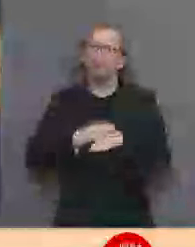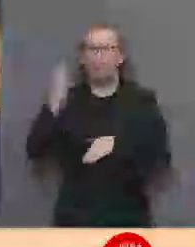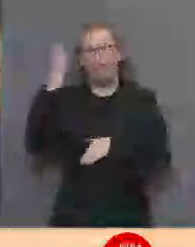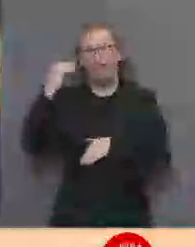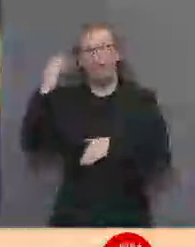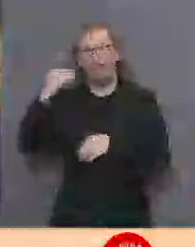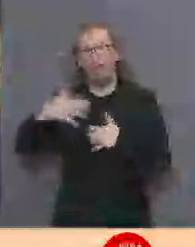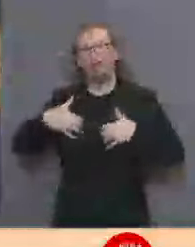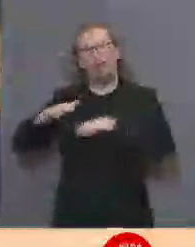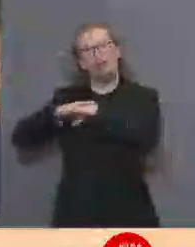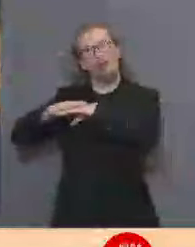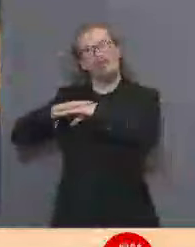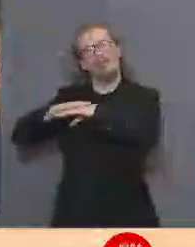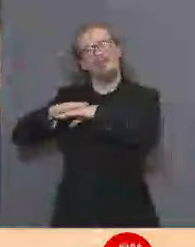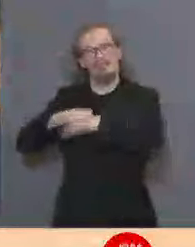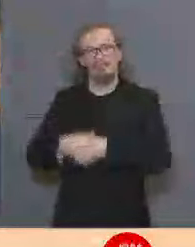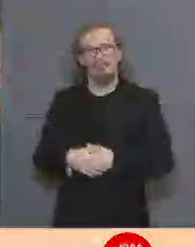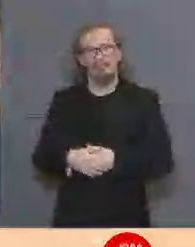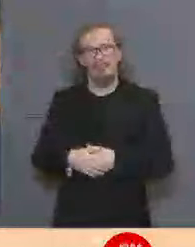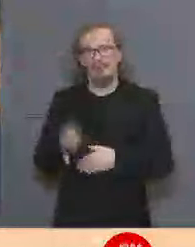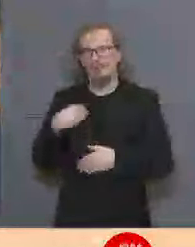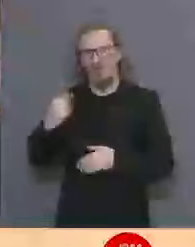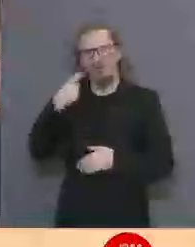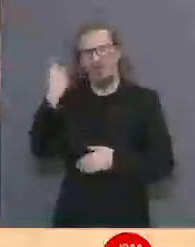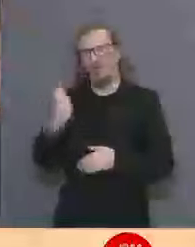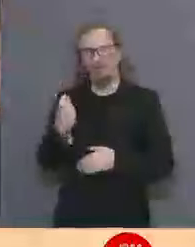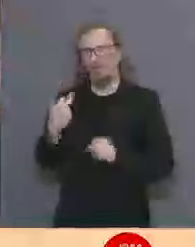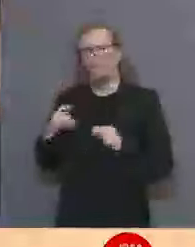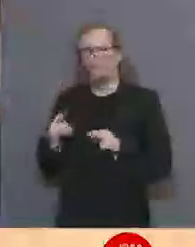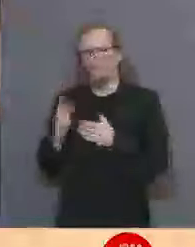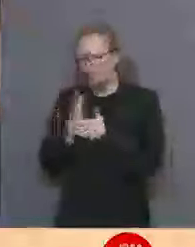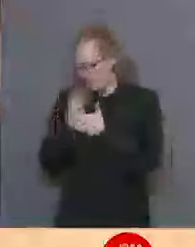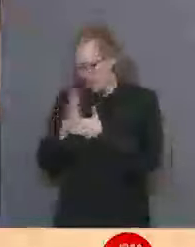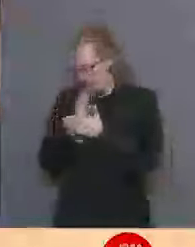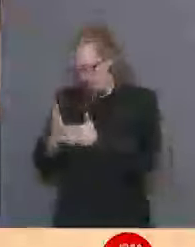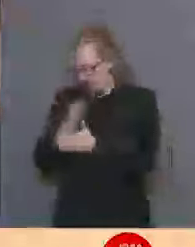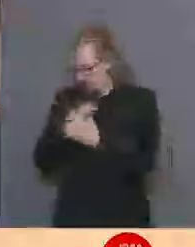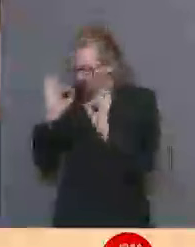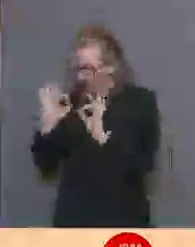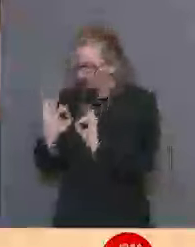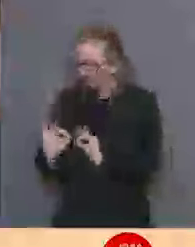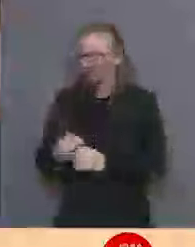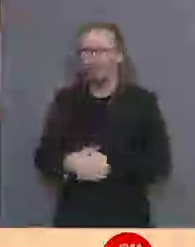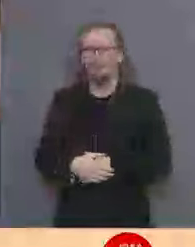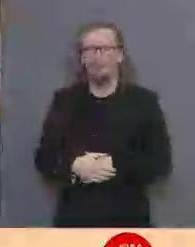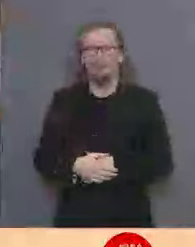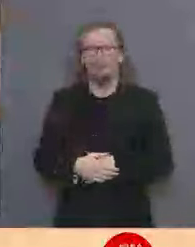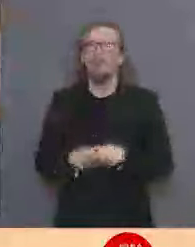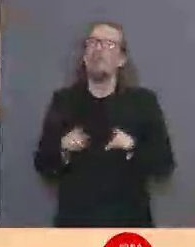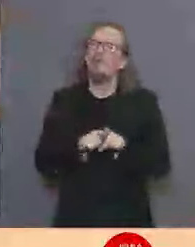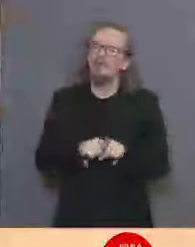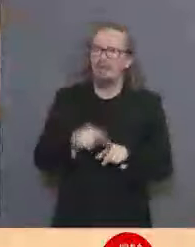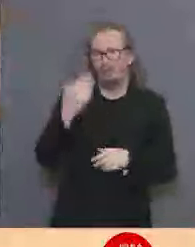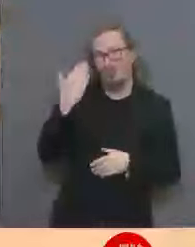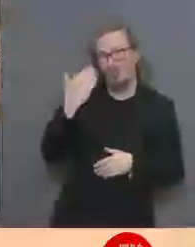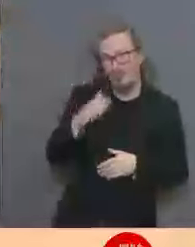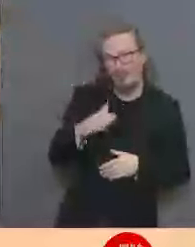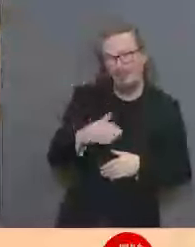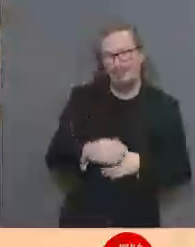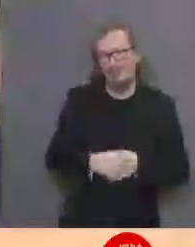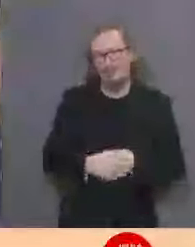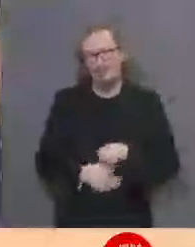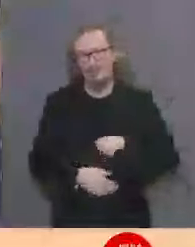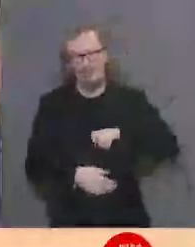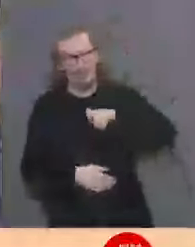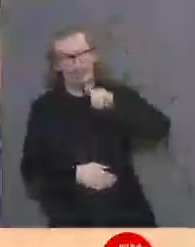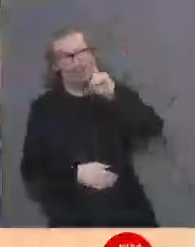sciences politiques et on augure que leurs questions seront travaillées. Or, on sait aussi que de la façon d'interroger dépend